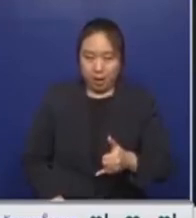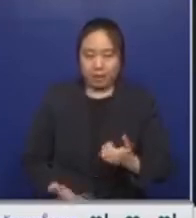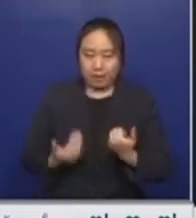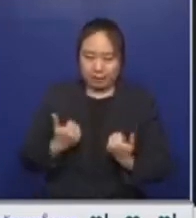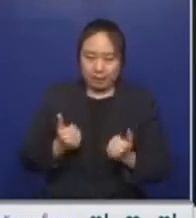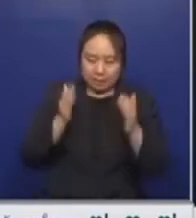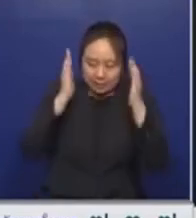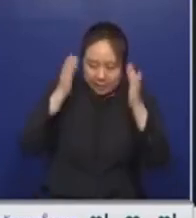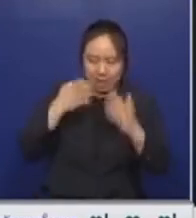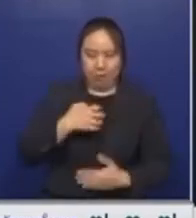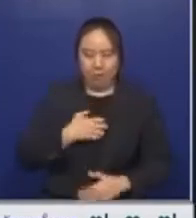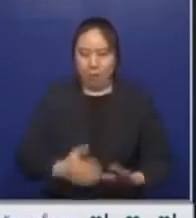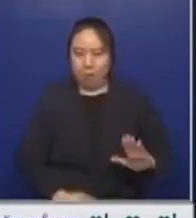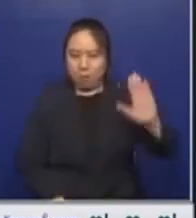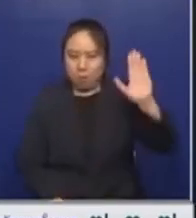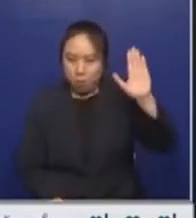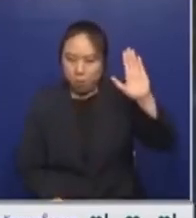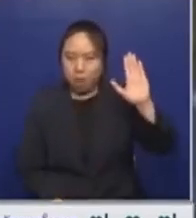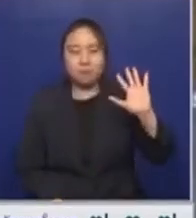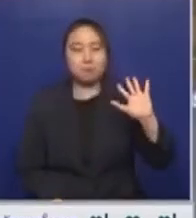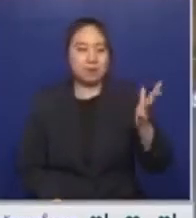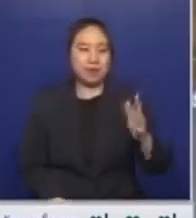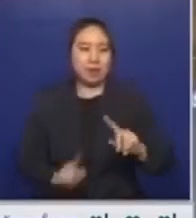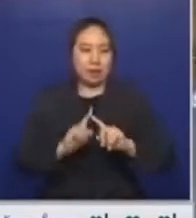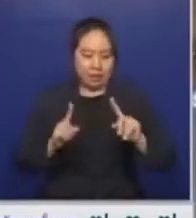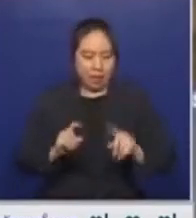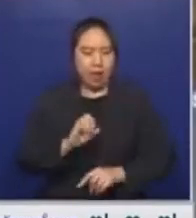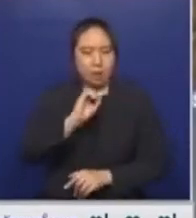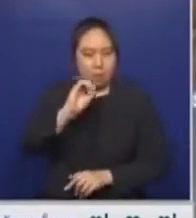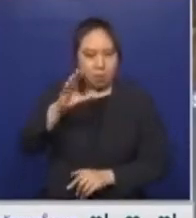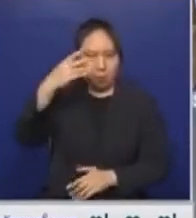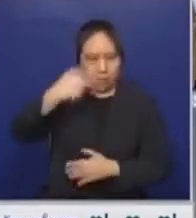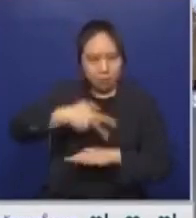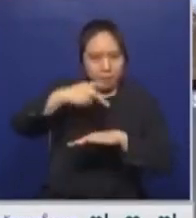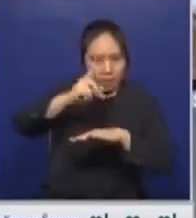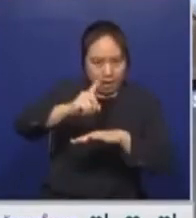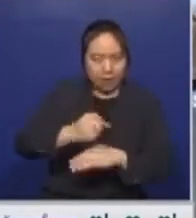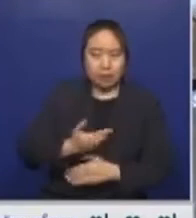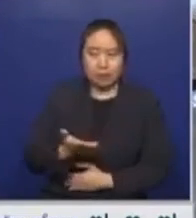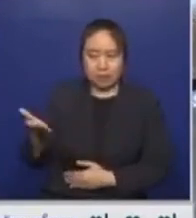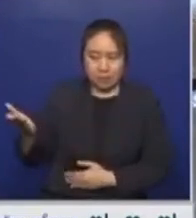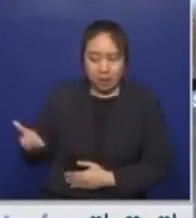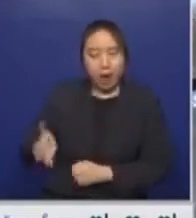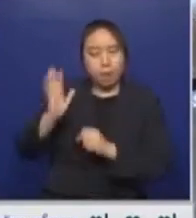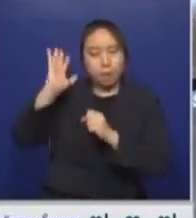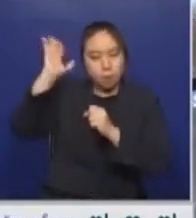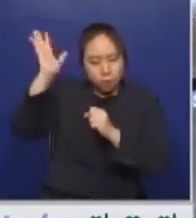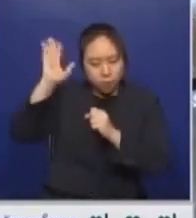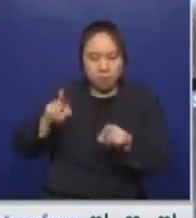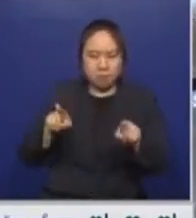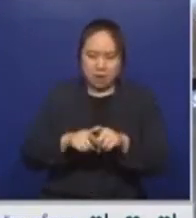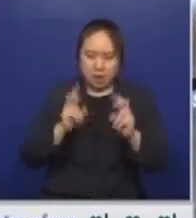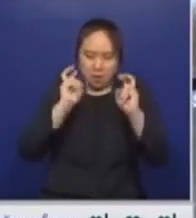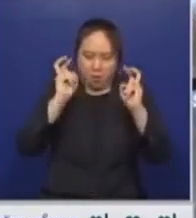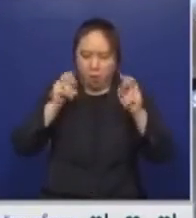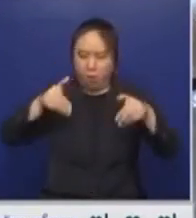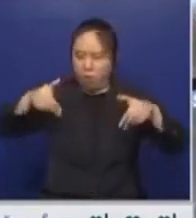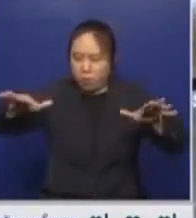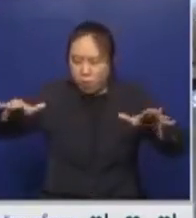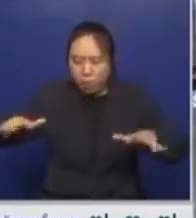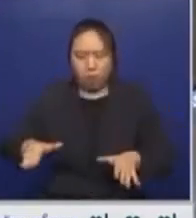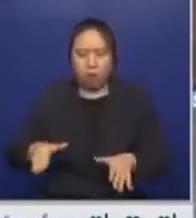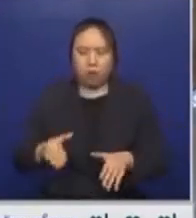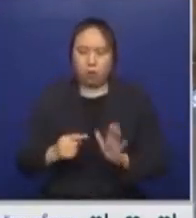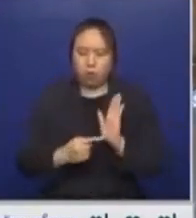ใจจะมาประท้วงใครแต่กราบเรียนท่านประธานครับที่พูดมานี่นอกประเด็นเสียหายยกตัวอย่างแต่ละเรื่